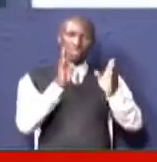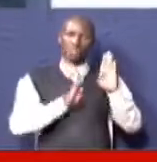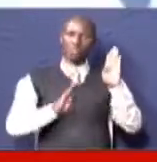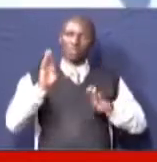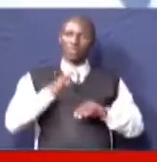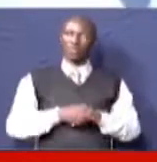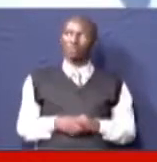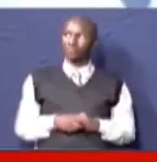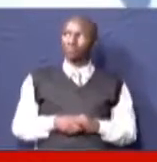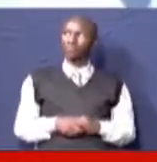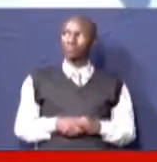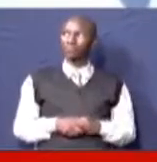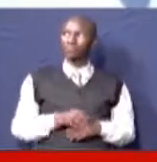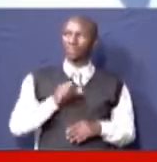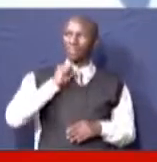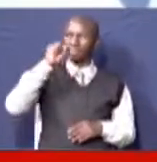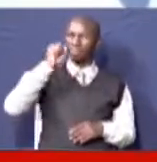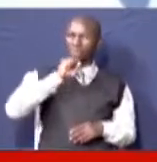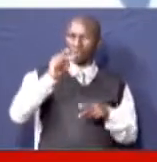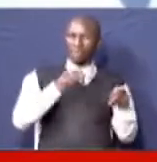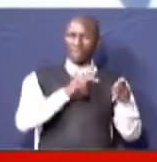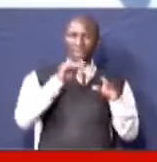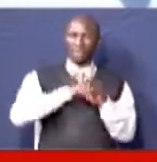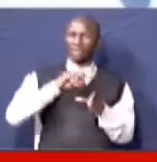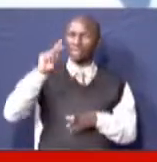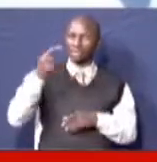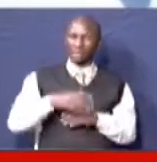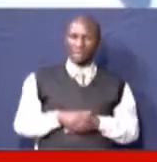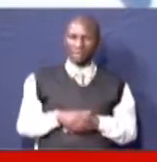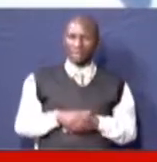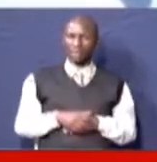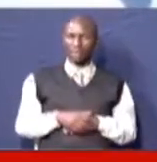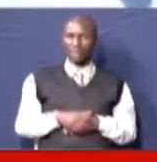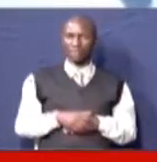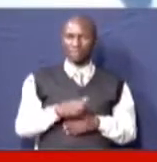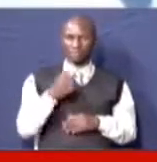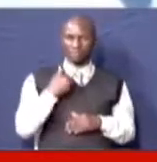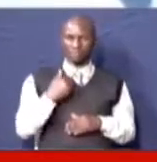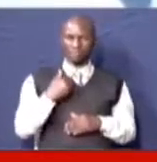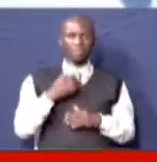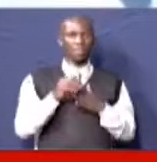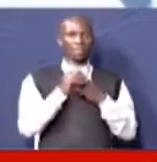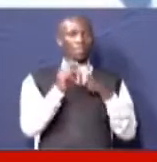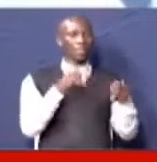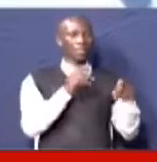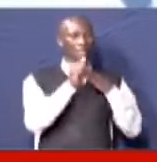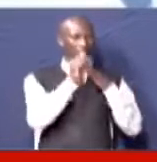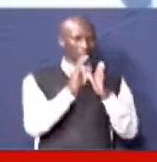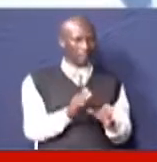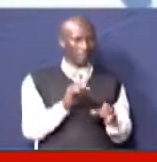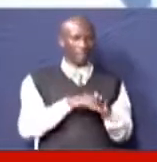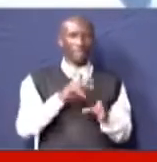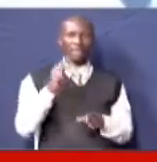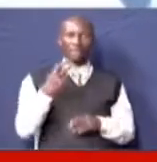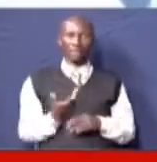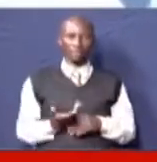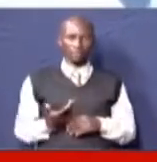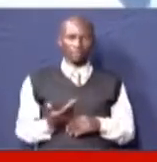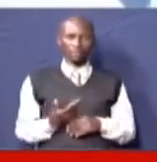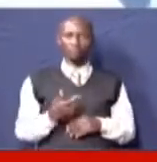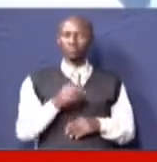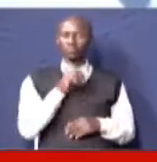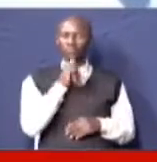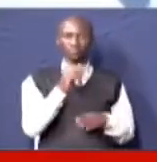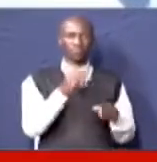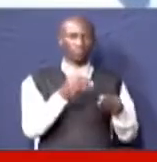yo. Political party is here Kenya, high being a party leader. What to a party is here Kenya ni balu kujendino. They are